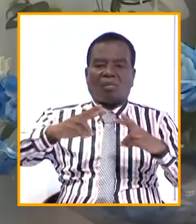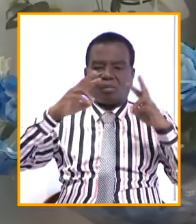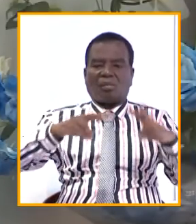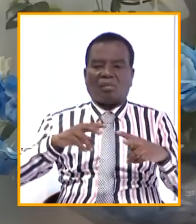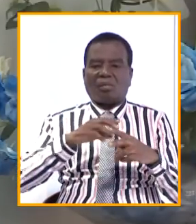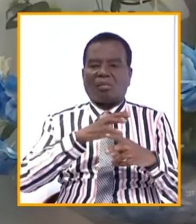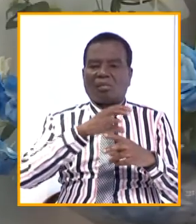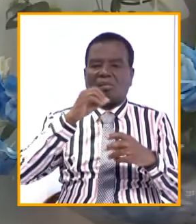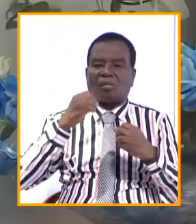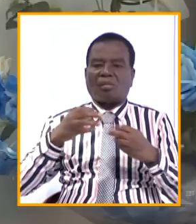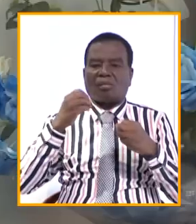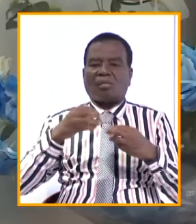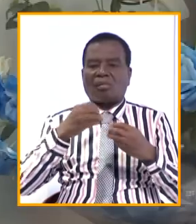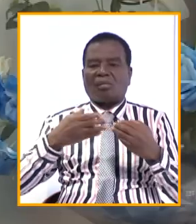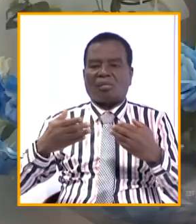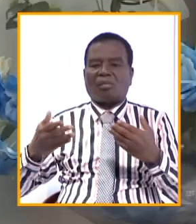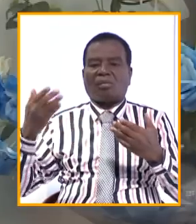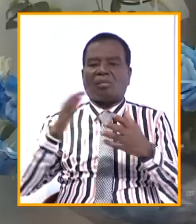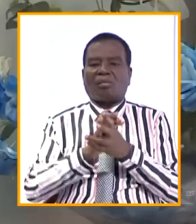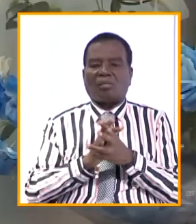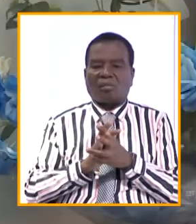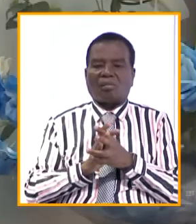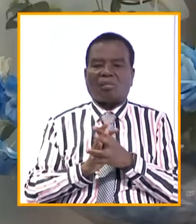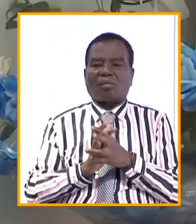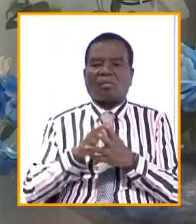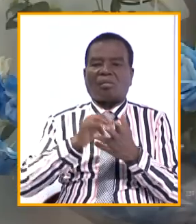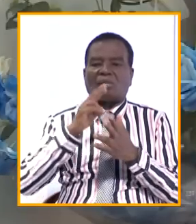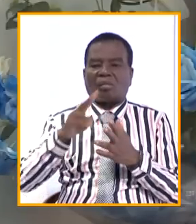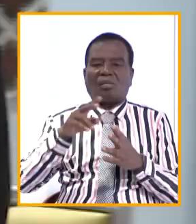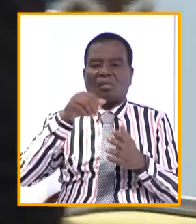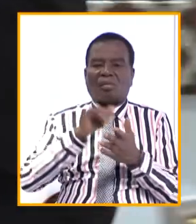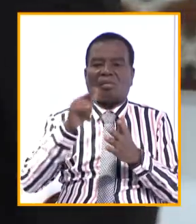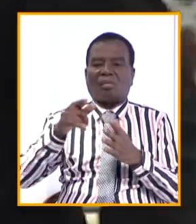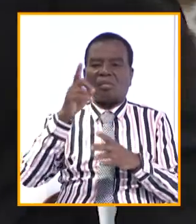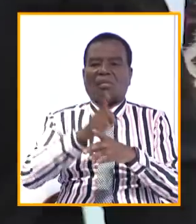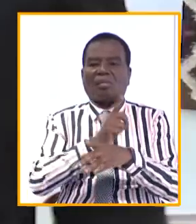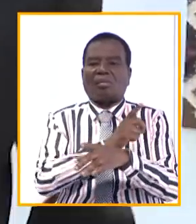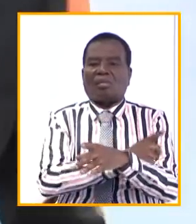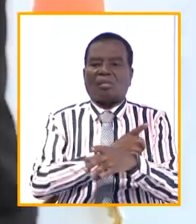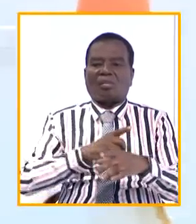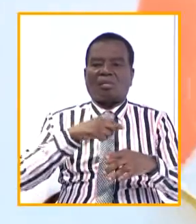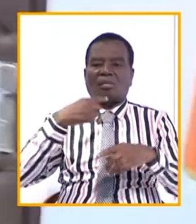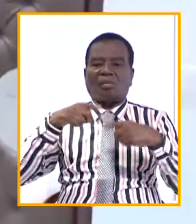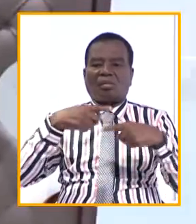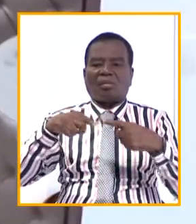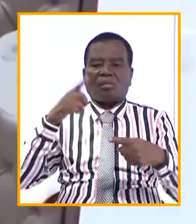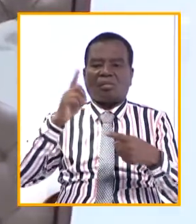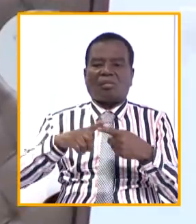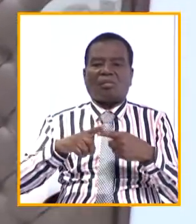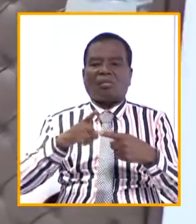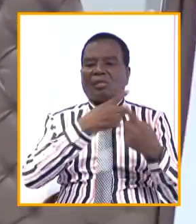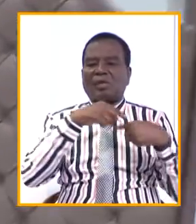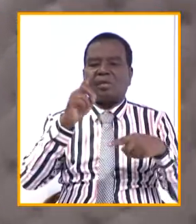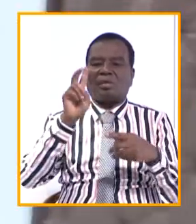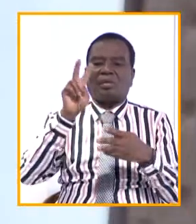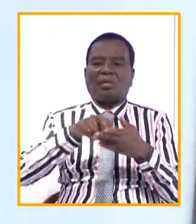mais aussi de nombreux gros campements qui sont électrifiés. C'est vraiment ça, le développement. Je pars de façon sereine et puis je me dis,